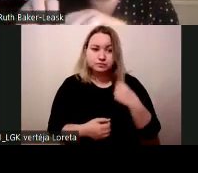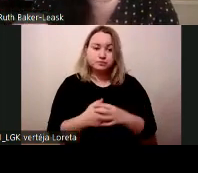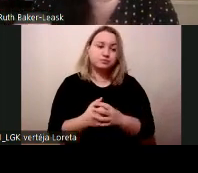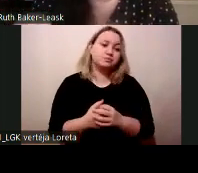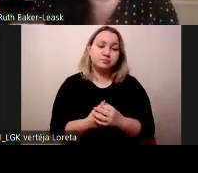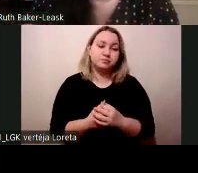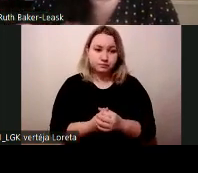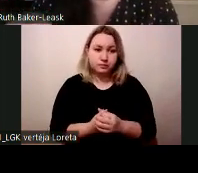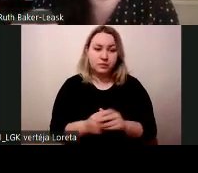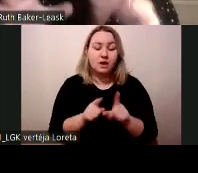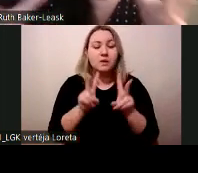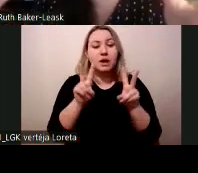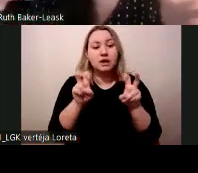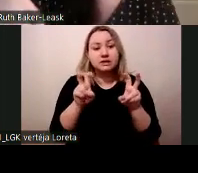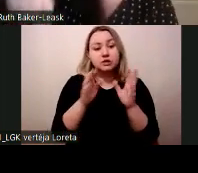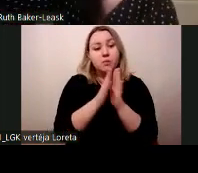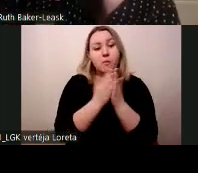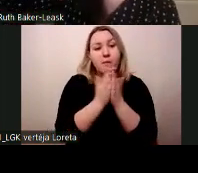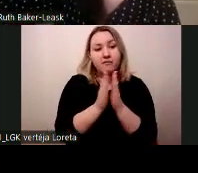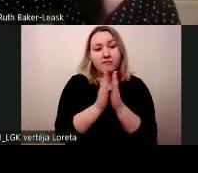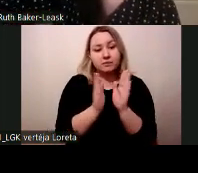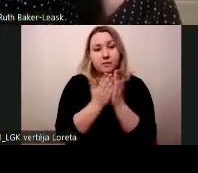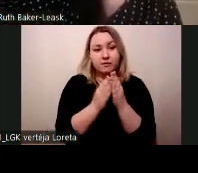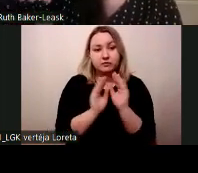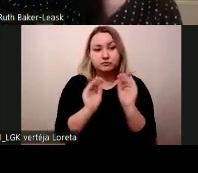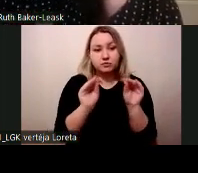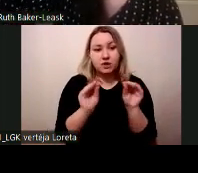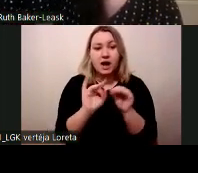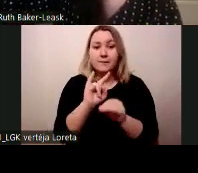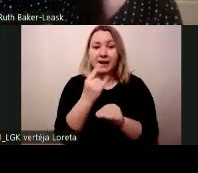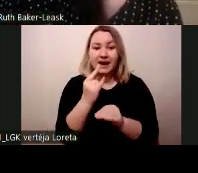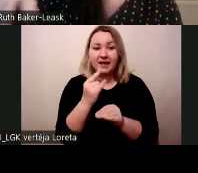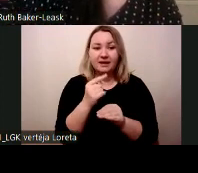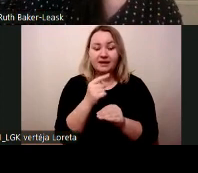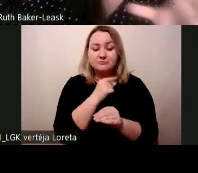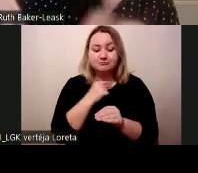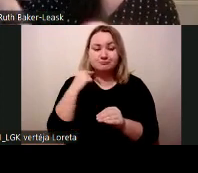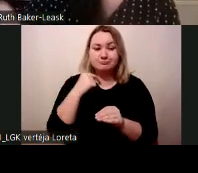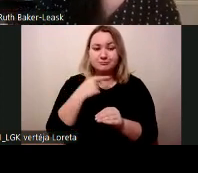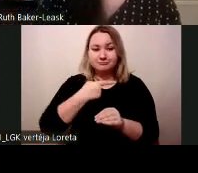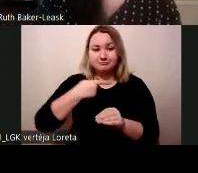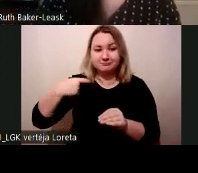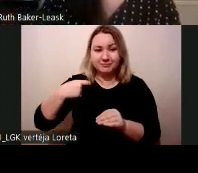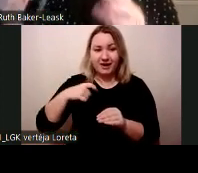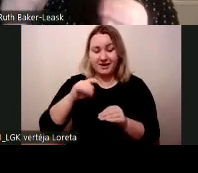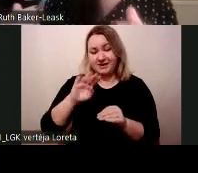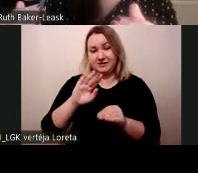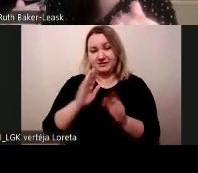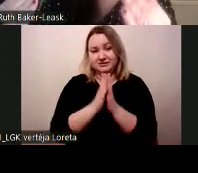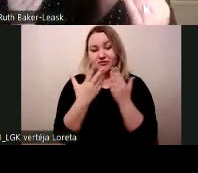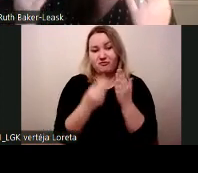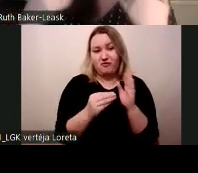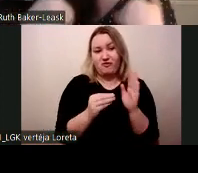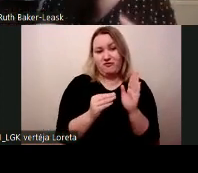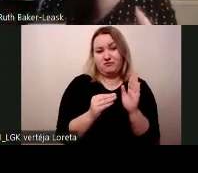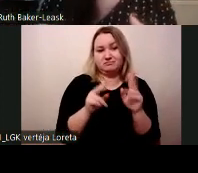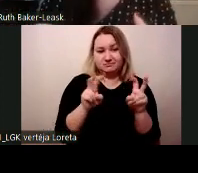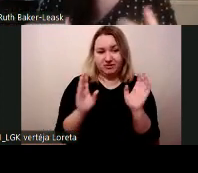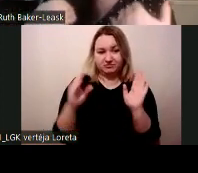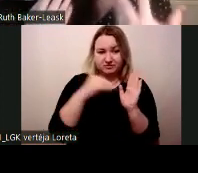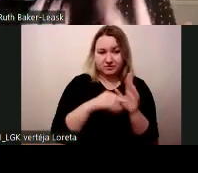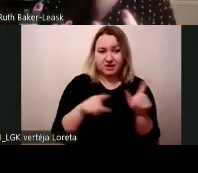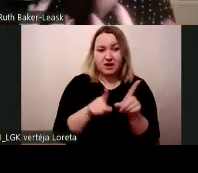pateikė knygų pavadinimus ant lėlių kaklų ir taip pat tarsi panaudojo